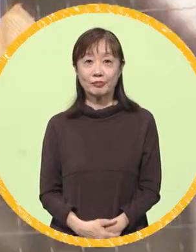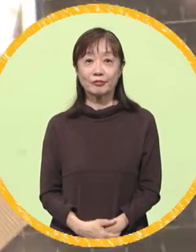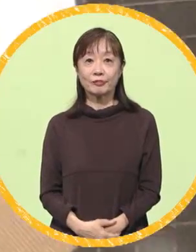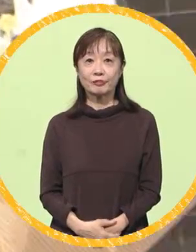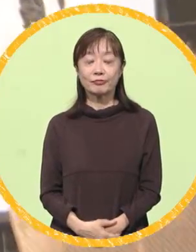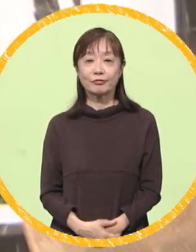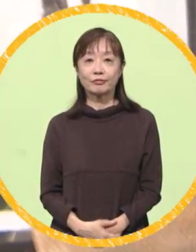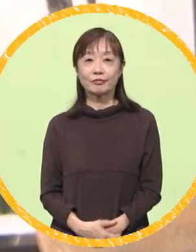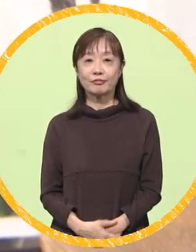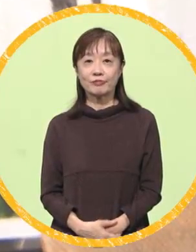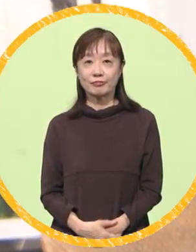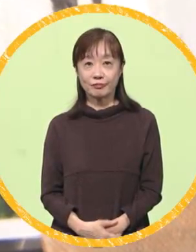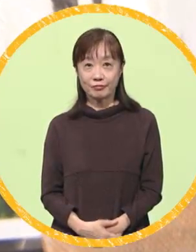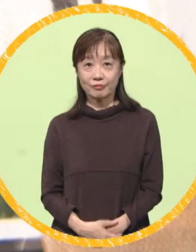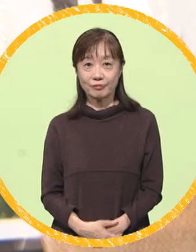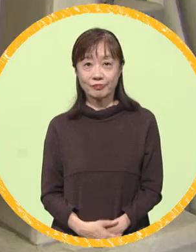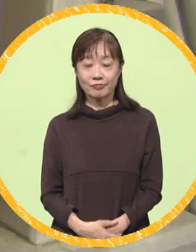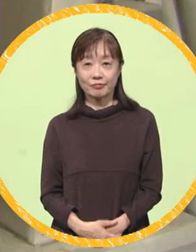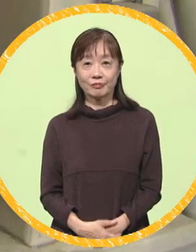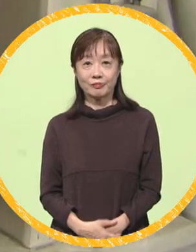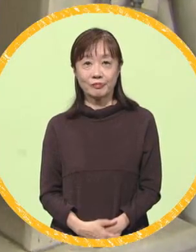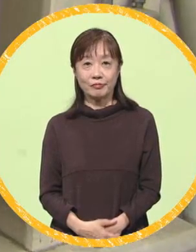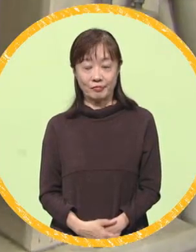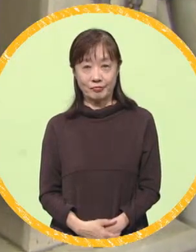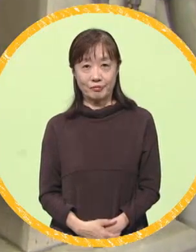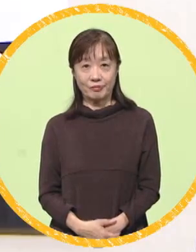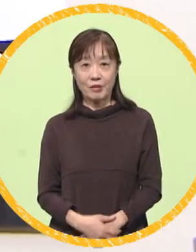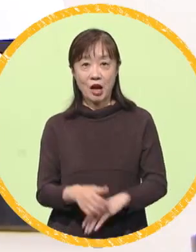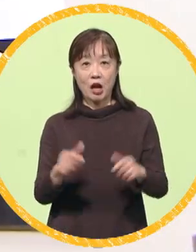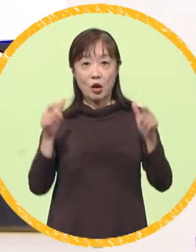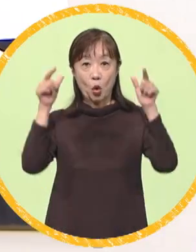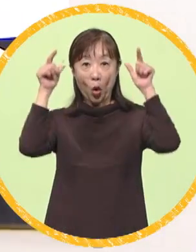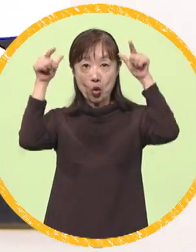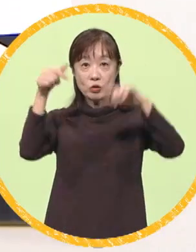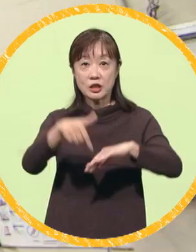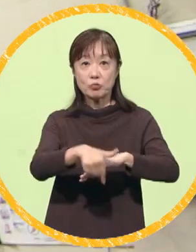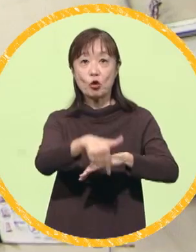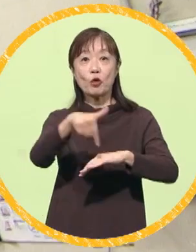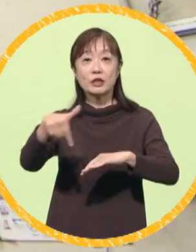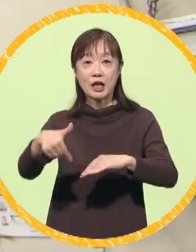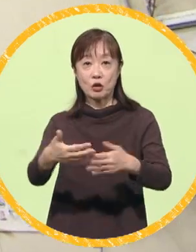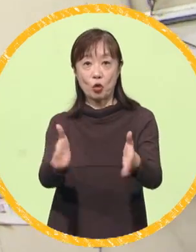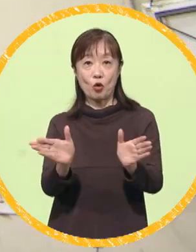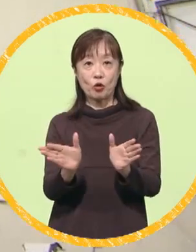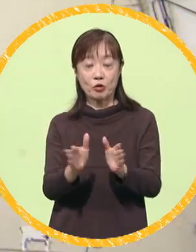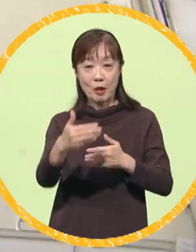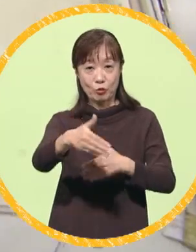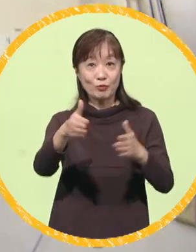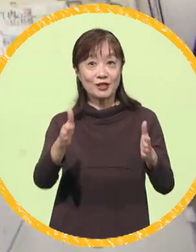ということで、くまいちゃん、相原牛乳をもらいに畜産部牛プロジェクトの部室にお邪魔しました。